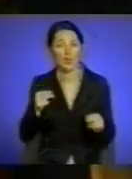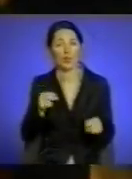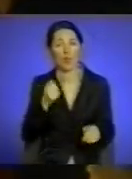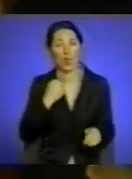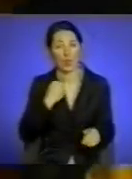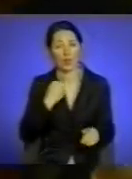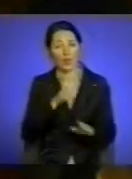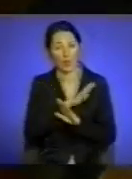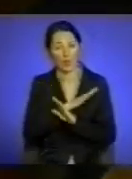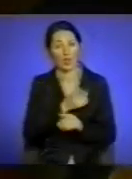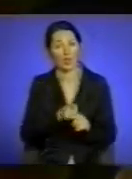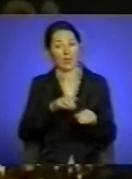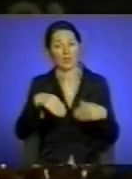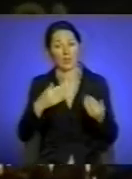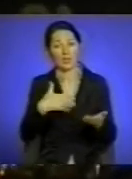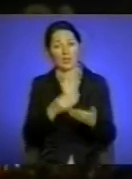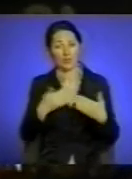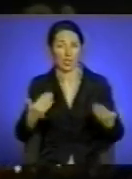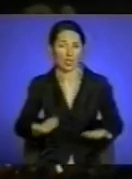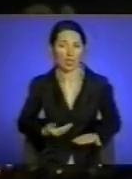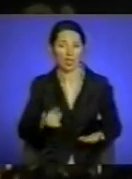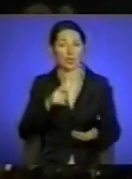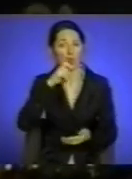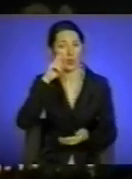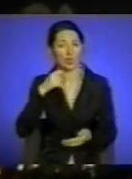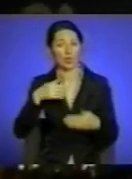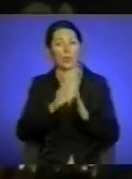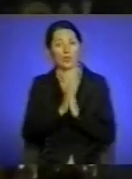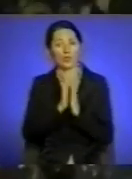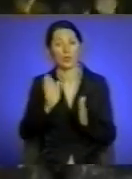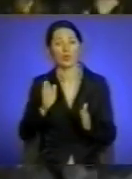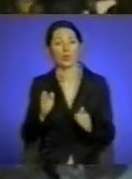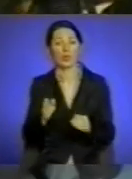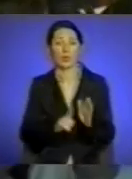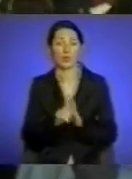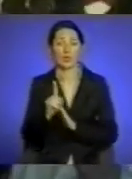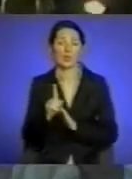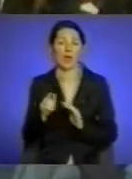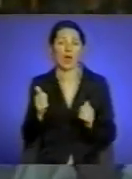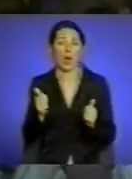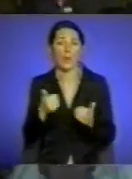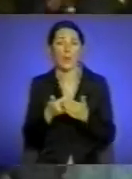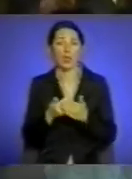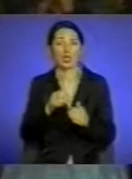Молитва відбудеться під час ходи зі свічками на площі перед собором Матері Божої Зарваницької.